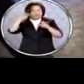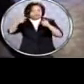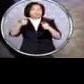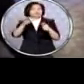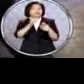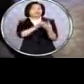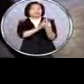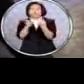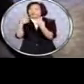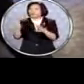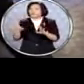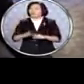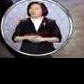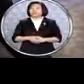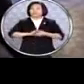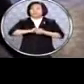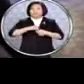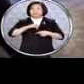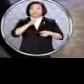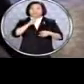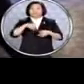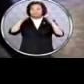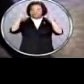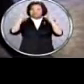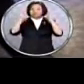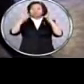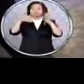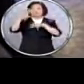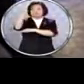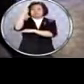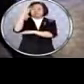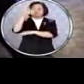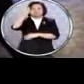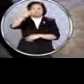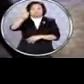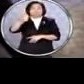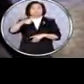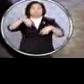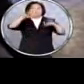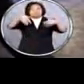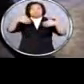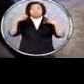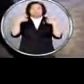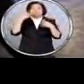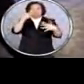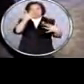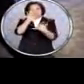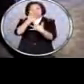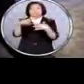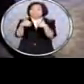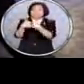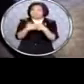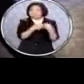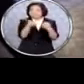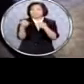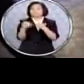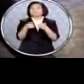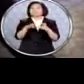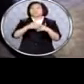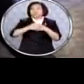题，这都需要有一个政治领导人能够带领的一个讨论的过程，带领的一个协调的过